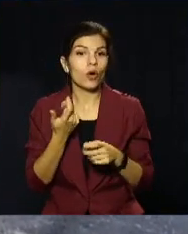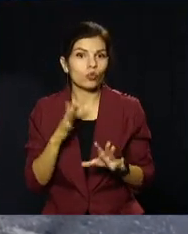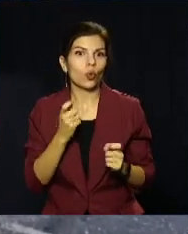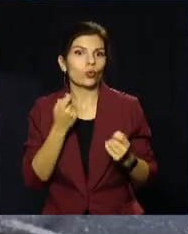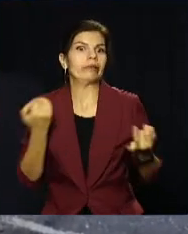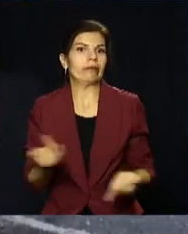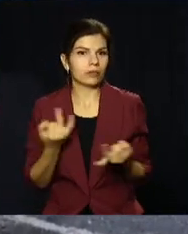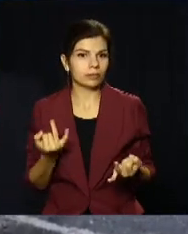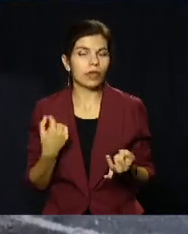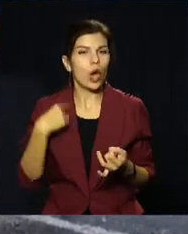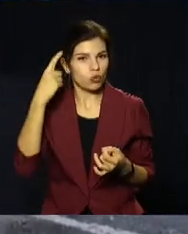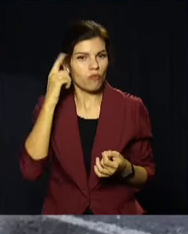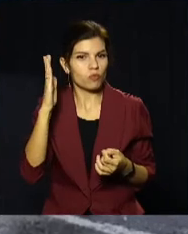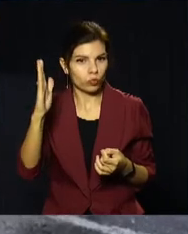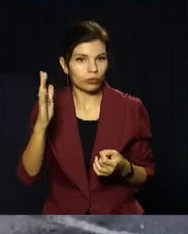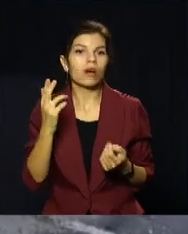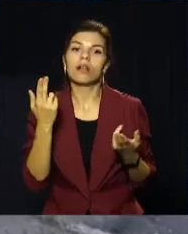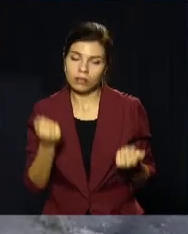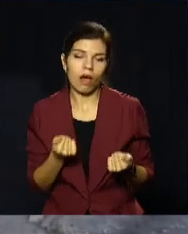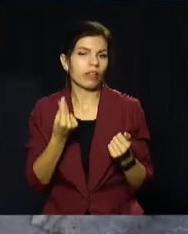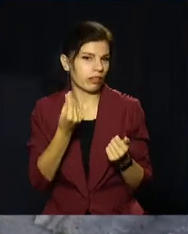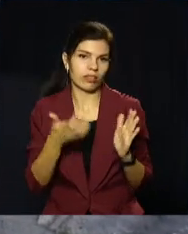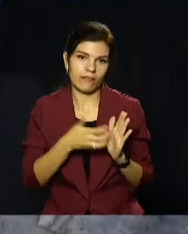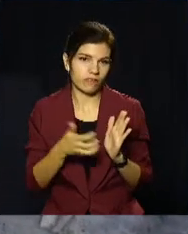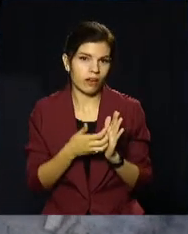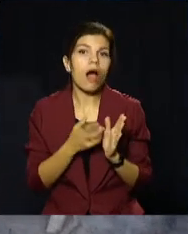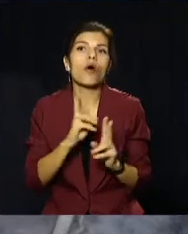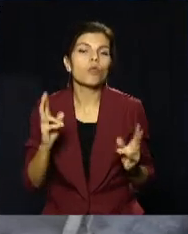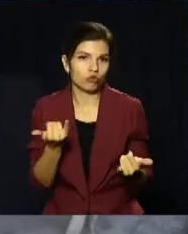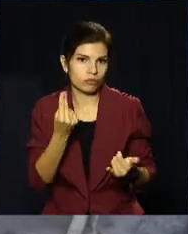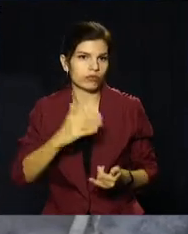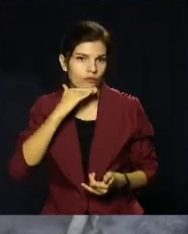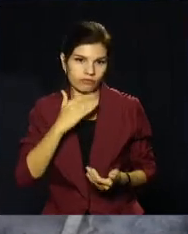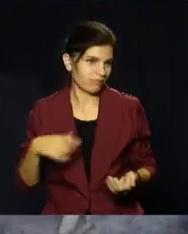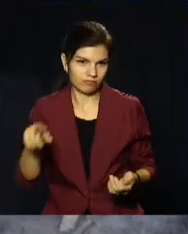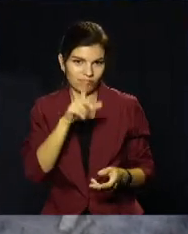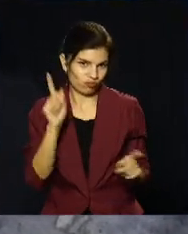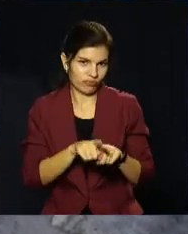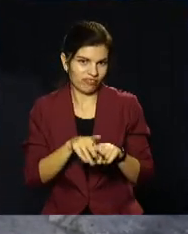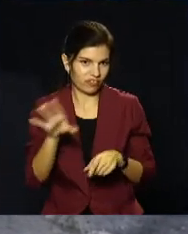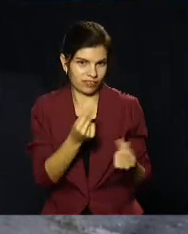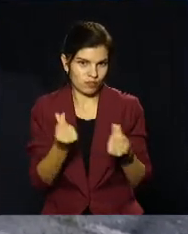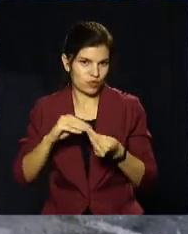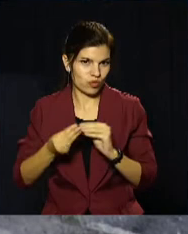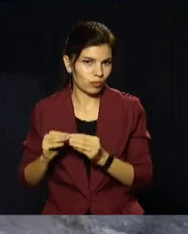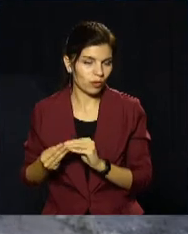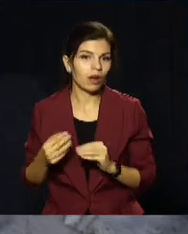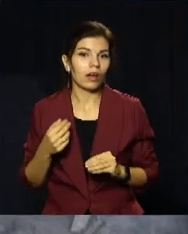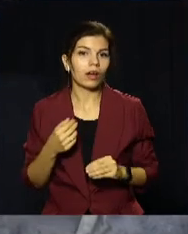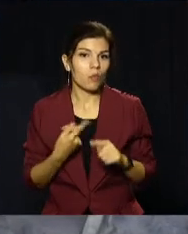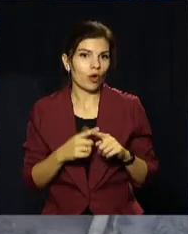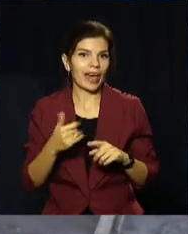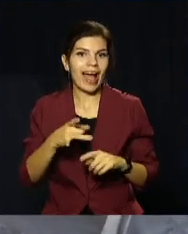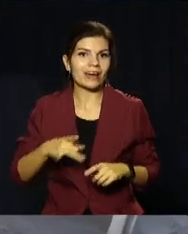интереснее. Я думаю, что в будущем, да, не хватает денег, кому сейчас хватает денег. Вот, но я бы хотела, чтобы профинансировали дом, тем более такой